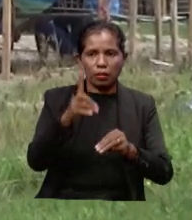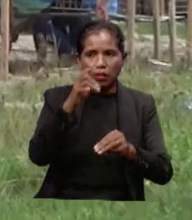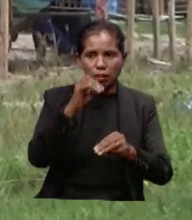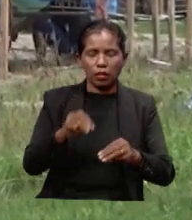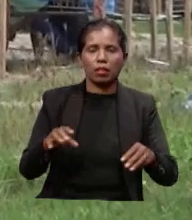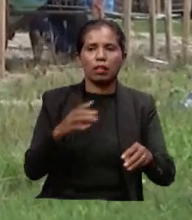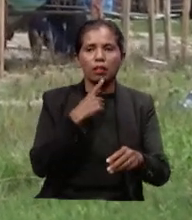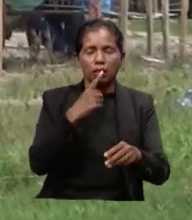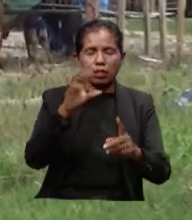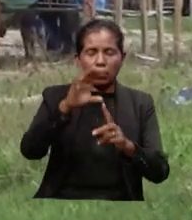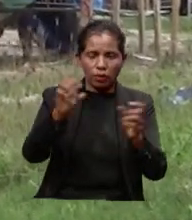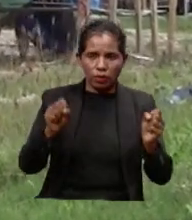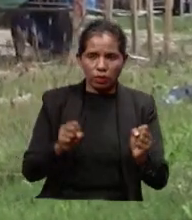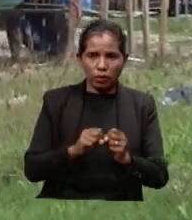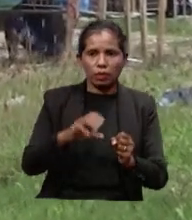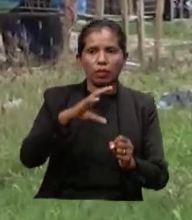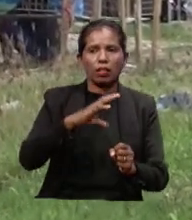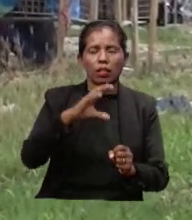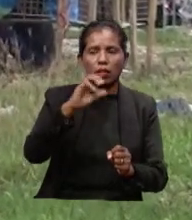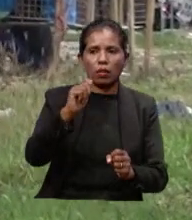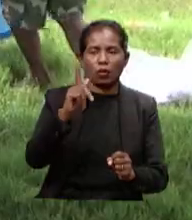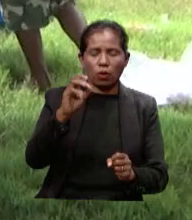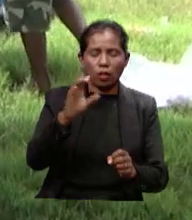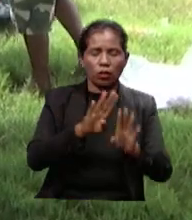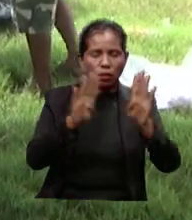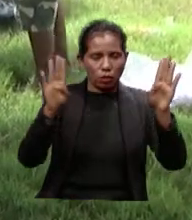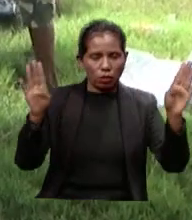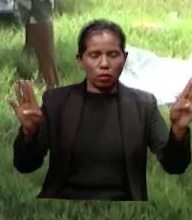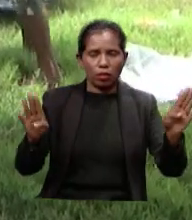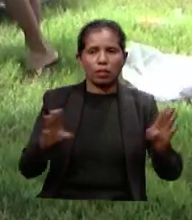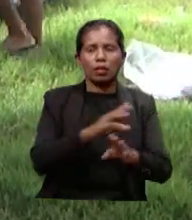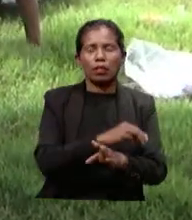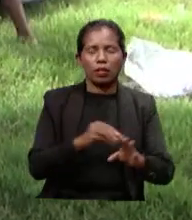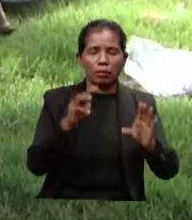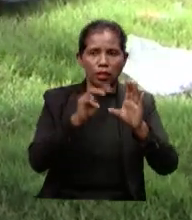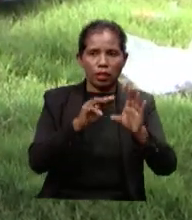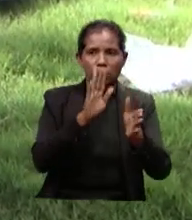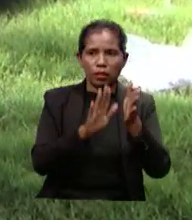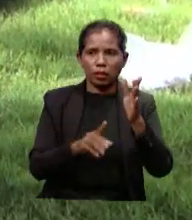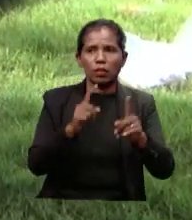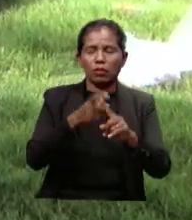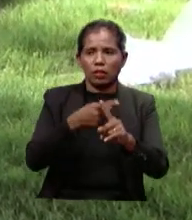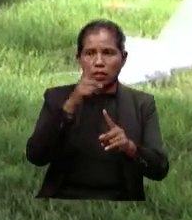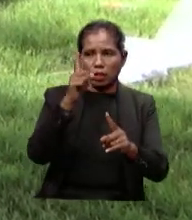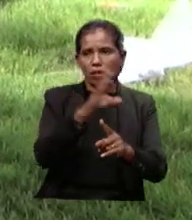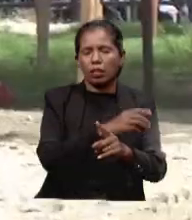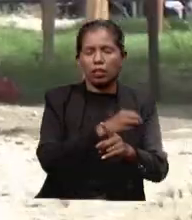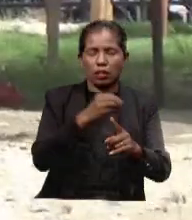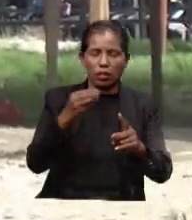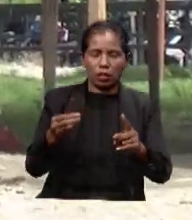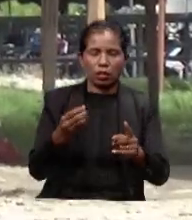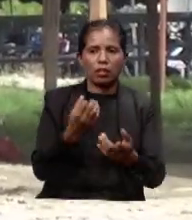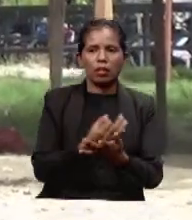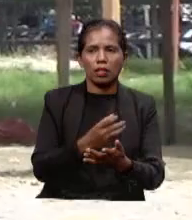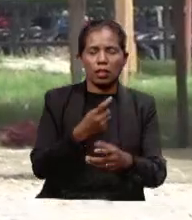coordena ona Josefe Suku Kaikoli, ho di loketan bazar barato durante fulan ideresin, ia eis edifício finanças ia